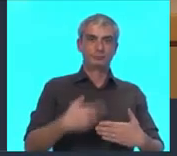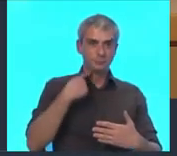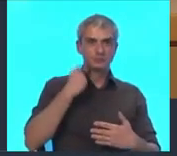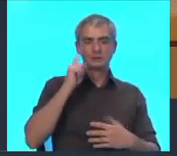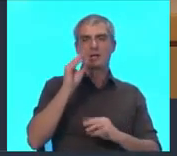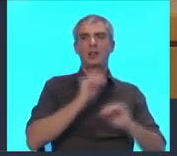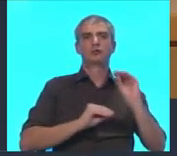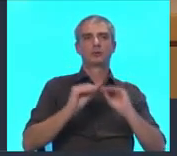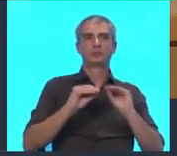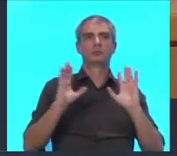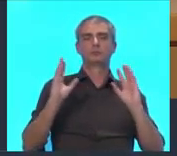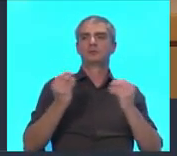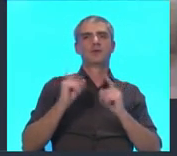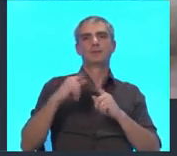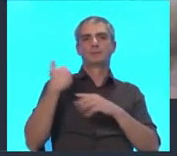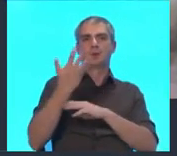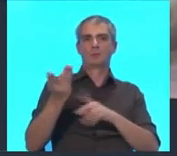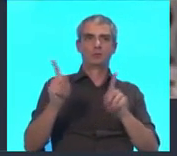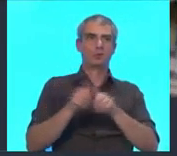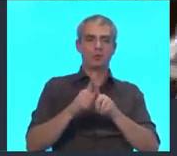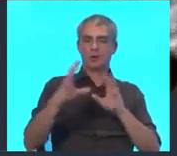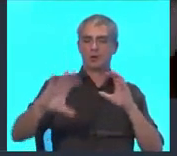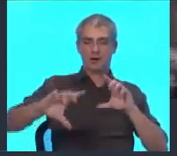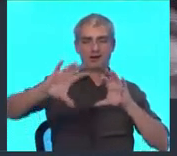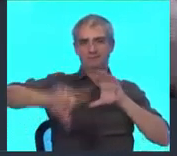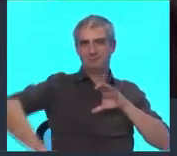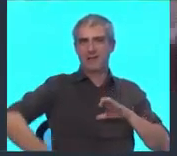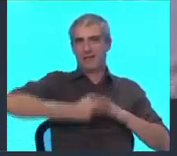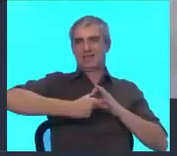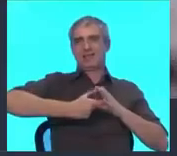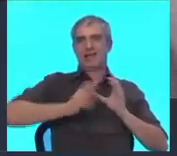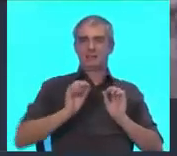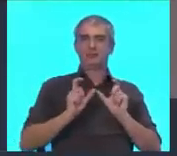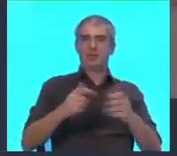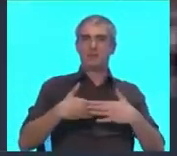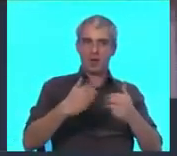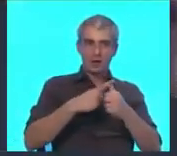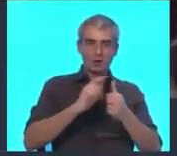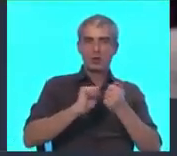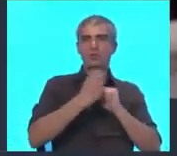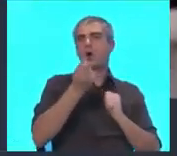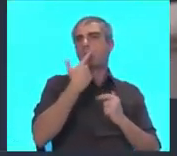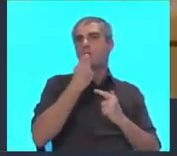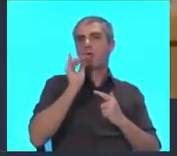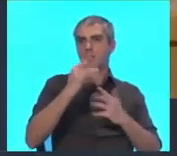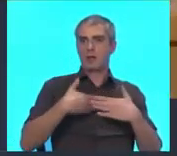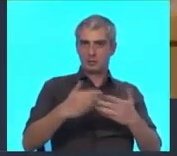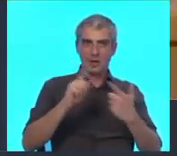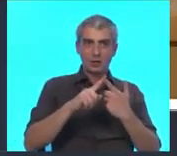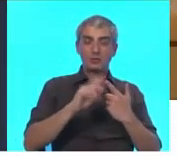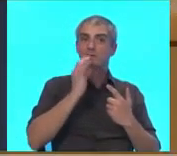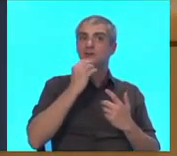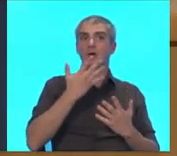להשתמש באמצעים מלאכותיים, כמו התקן למניעת הריון, כמו גלולות למניעת הריון. הדור הצעיר מאוד אוהב